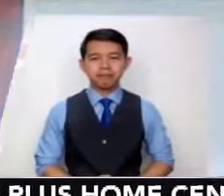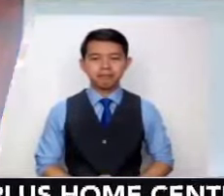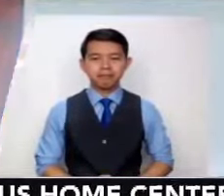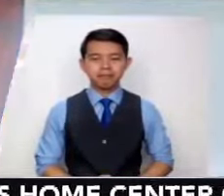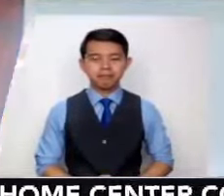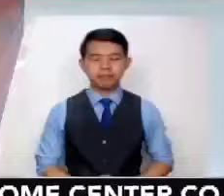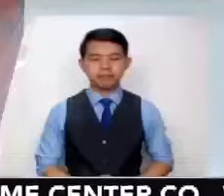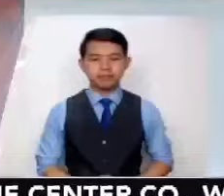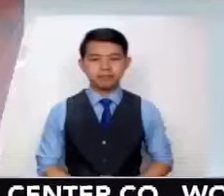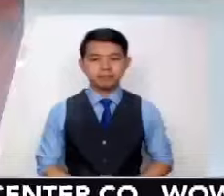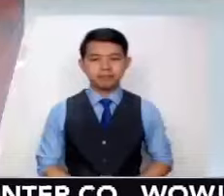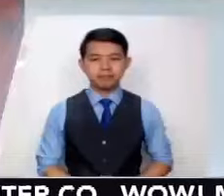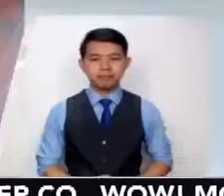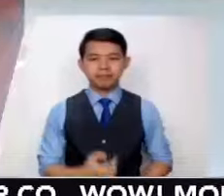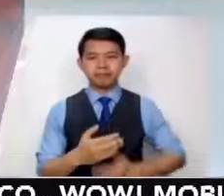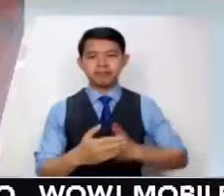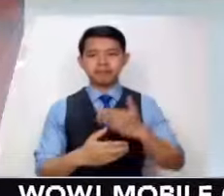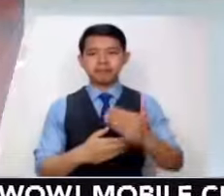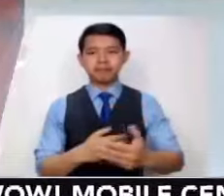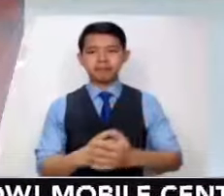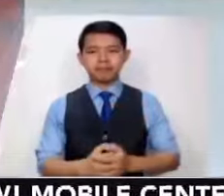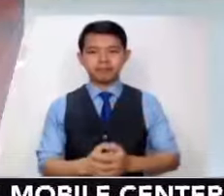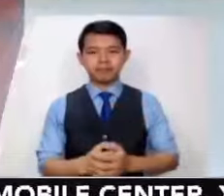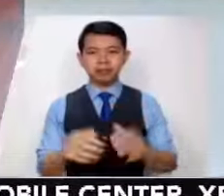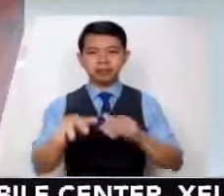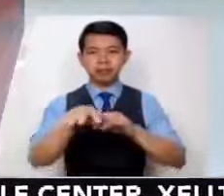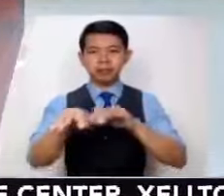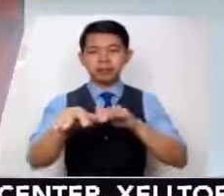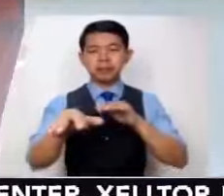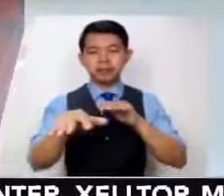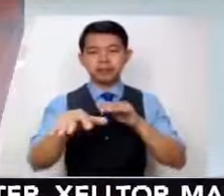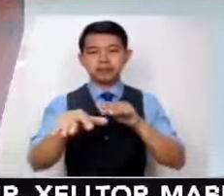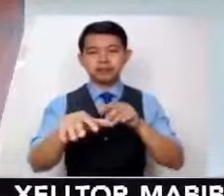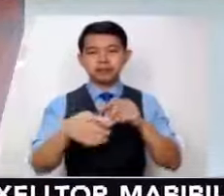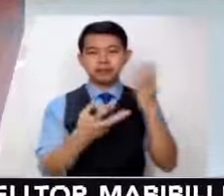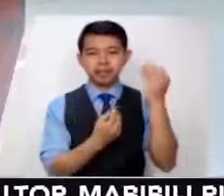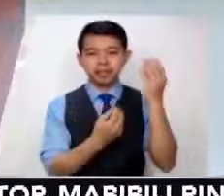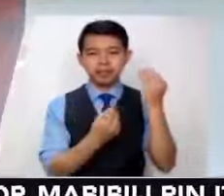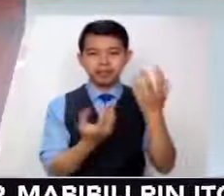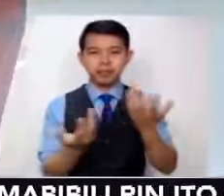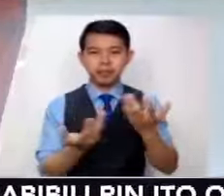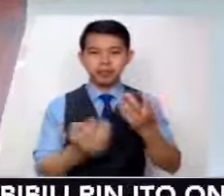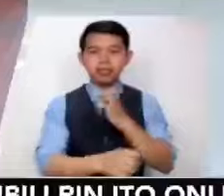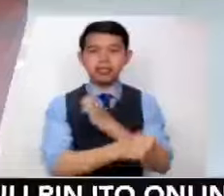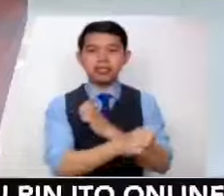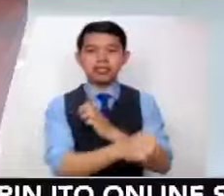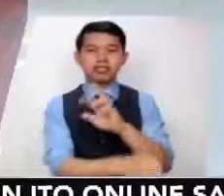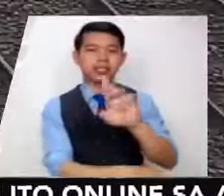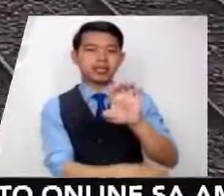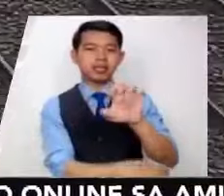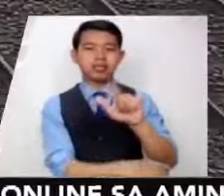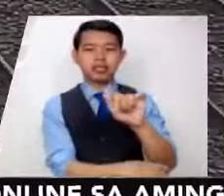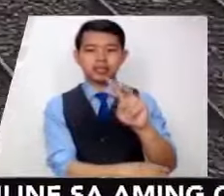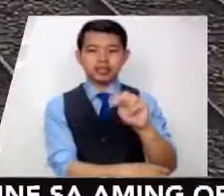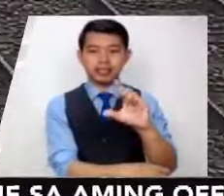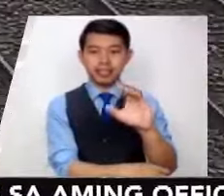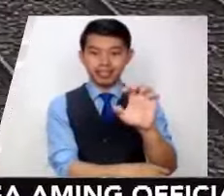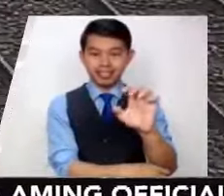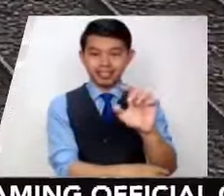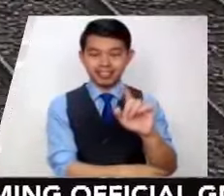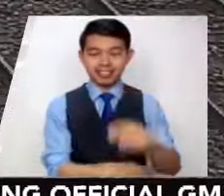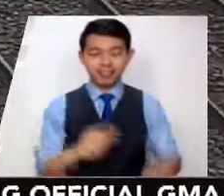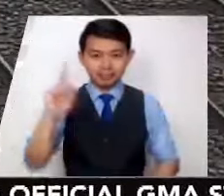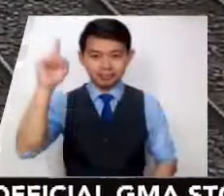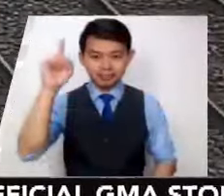traffic Hirit na po tayo as of 6:22 in the morning sa Eda Reliance po yang nakikita niyo sa aking likuran yung sa kaliwang bahagi po ay papuntang